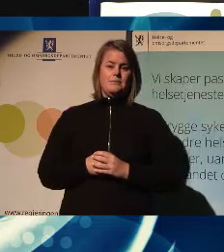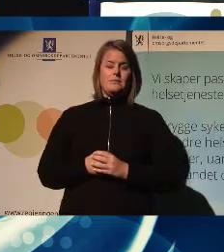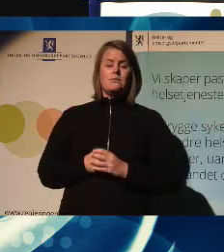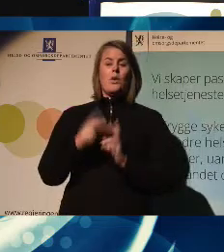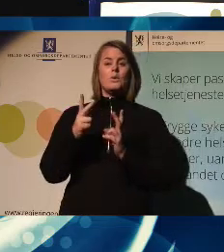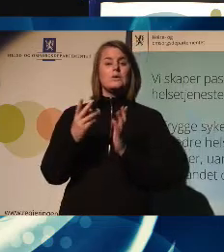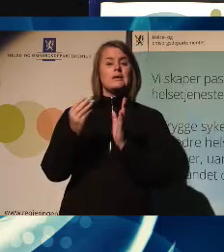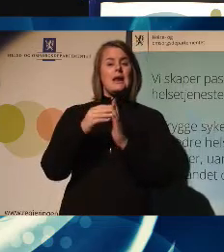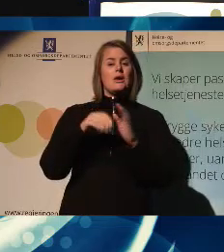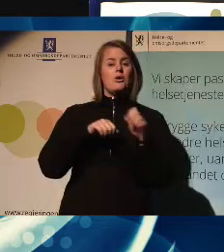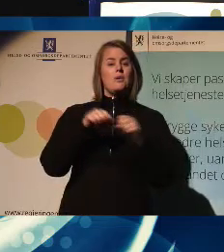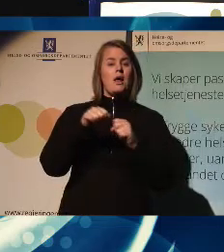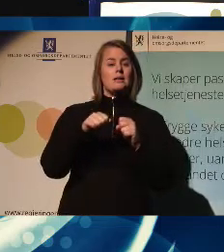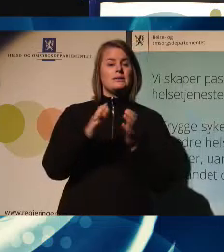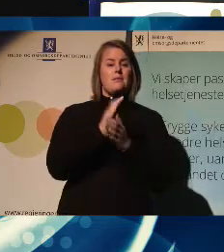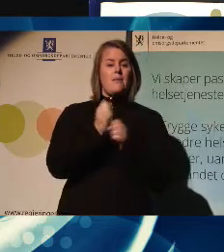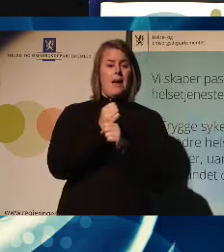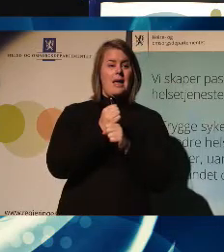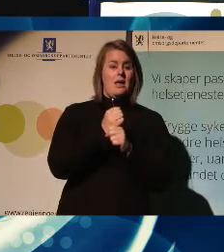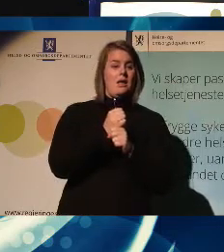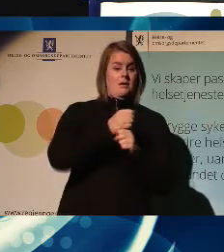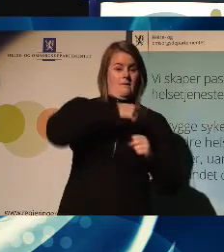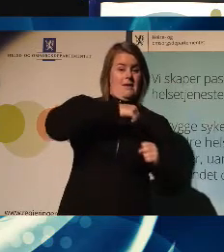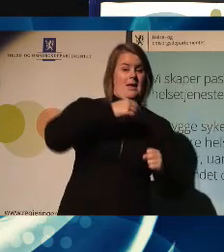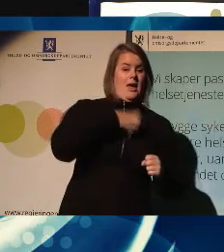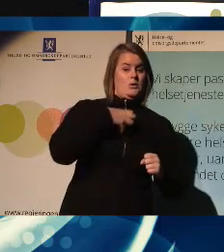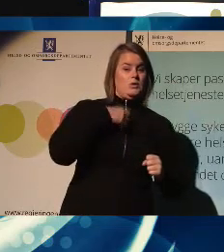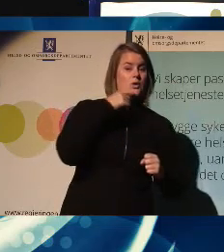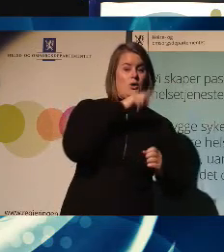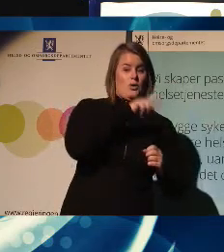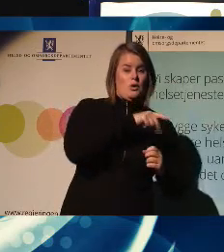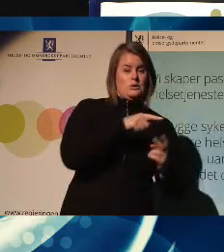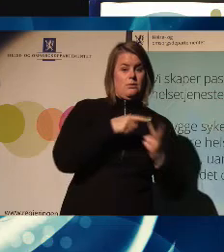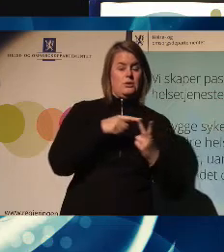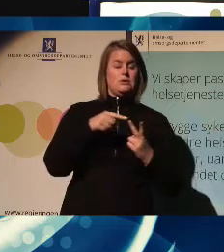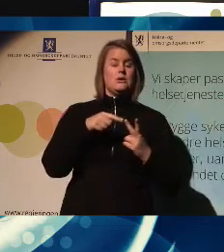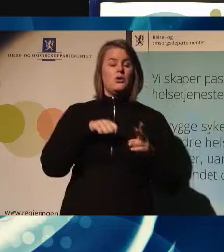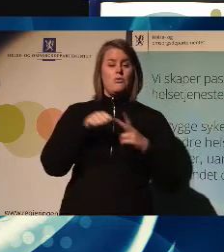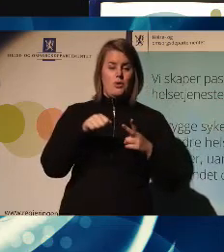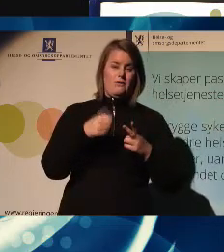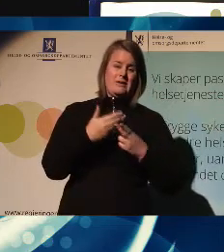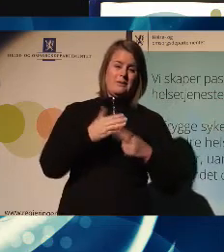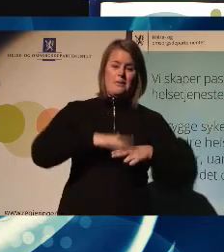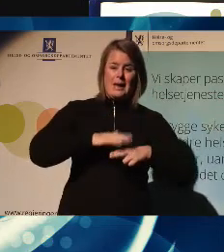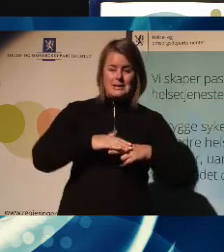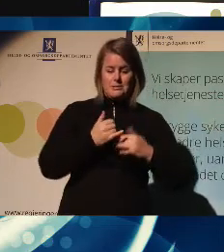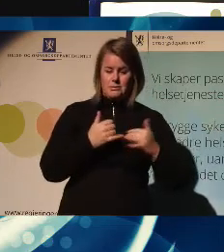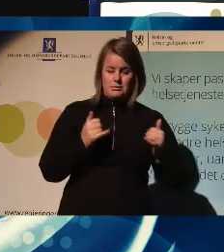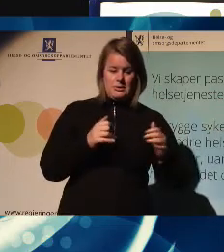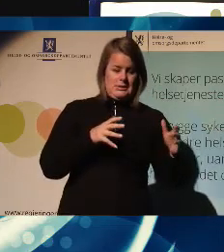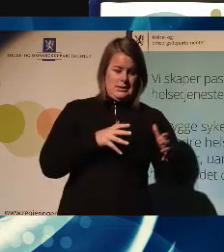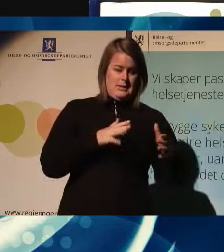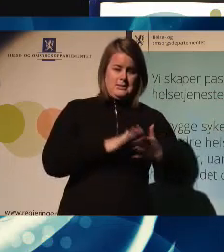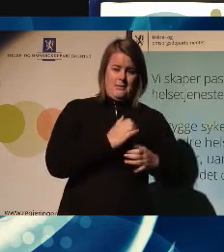samarbeid mellom Haugesund og Røde Kors og kommunen innenfor beredskap og andre ting, så har